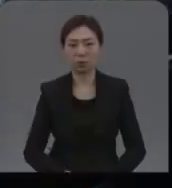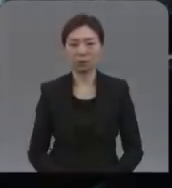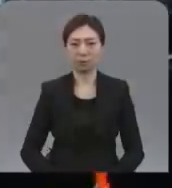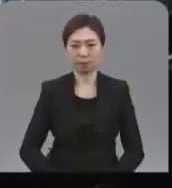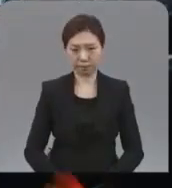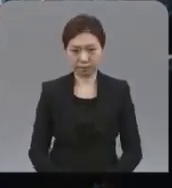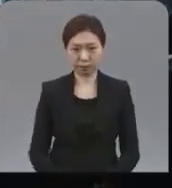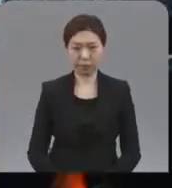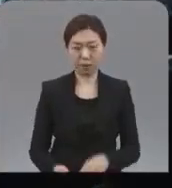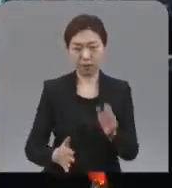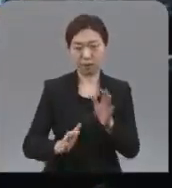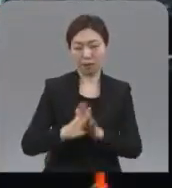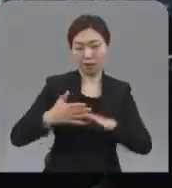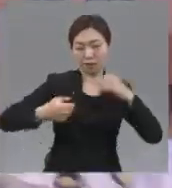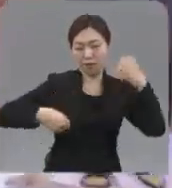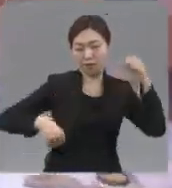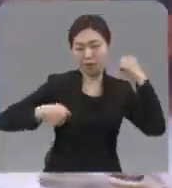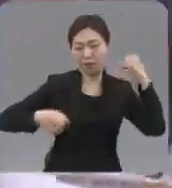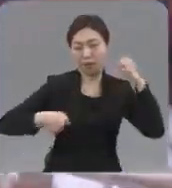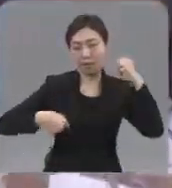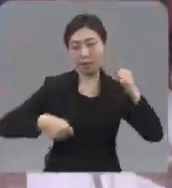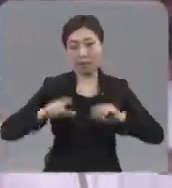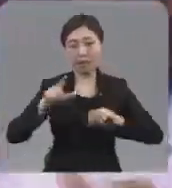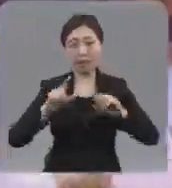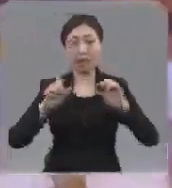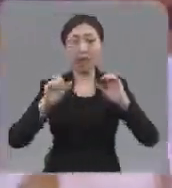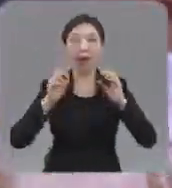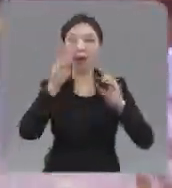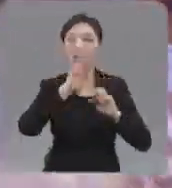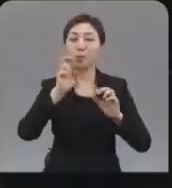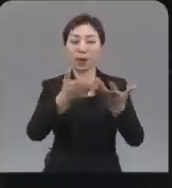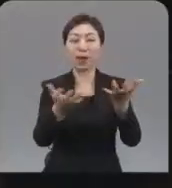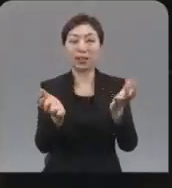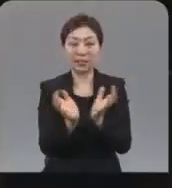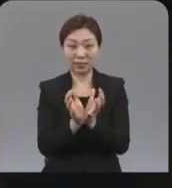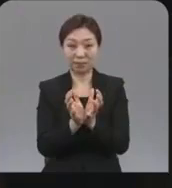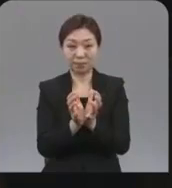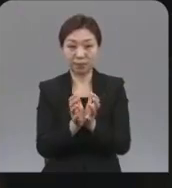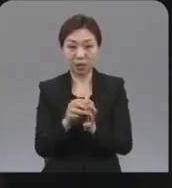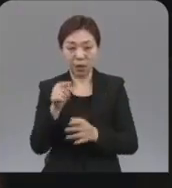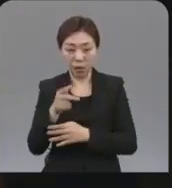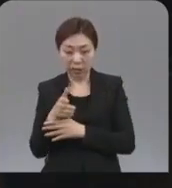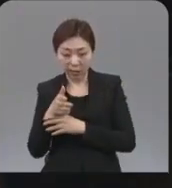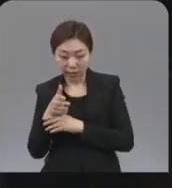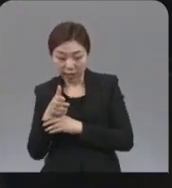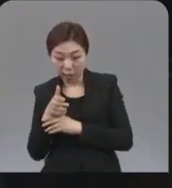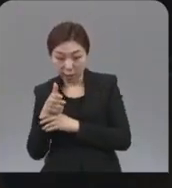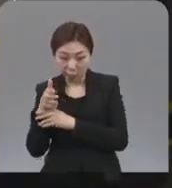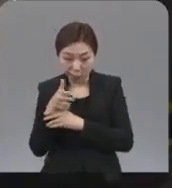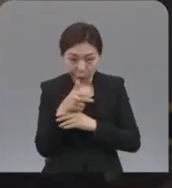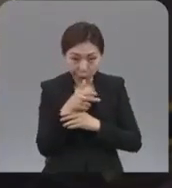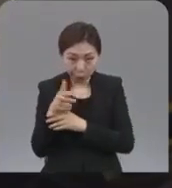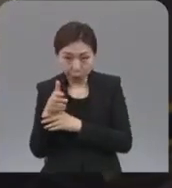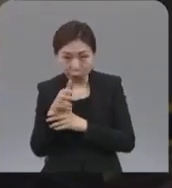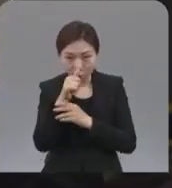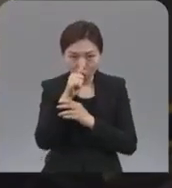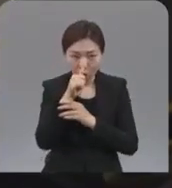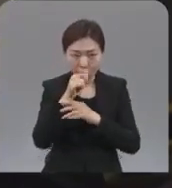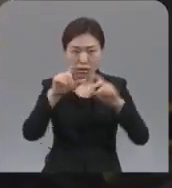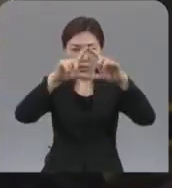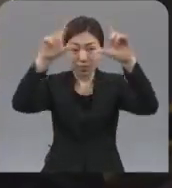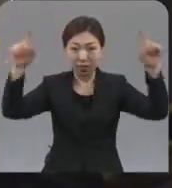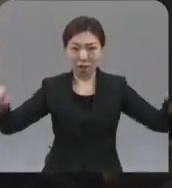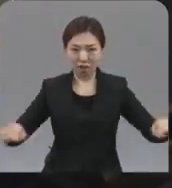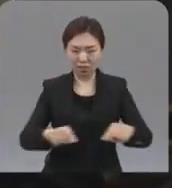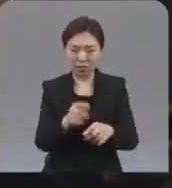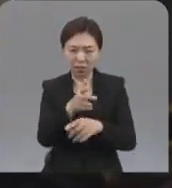setelah munculnya chat GPT pada akhir Tahun 2022 lalu teknologi kecerdasan buatan atau ai kini terus berkembang dengan cepat di beberapa sektor